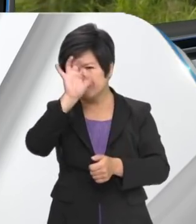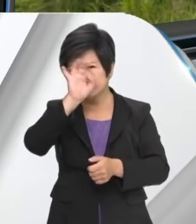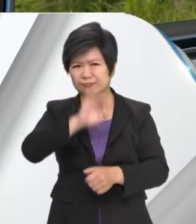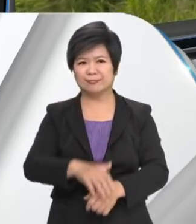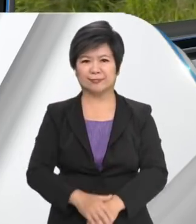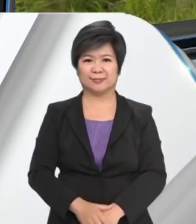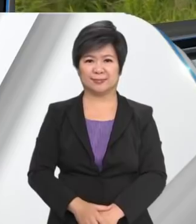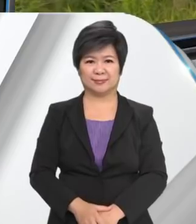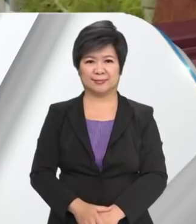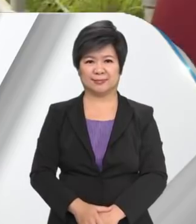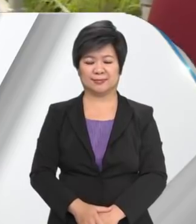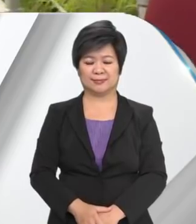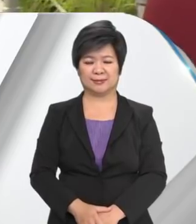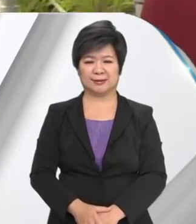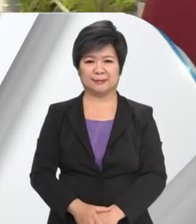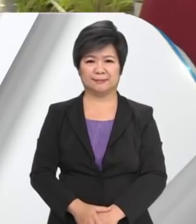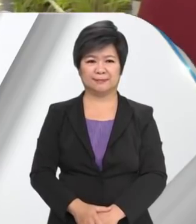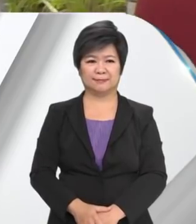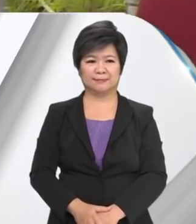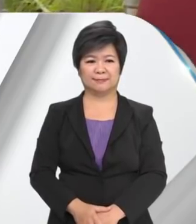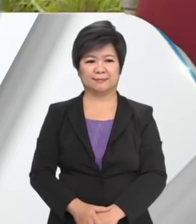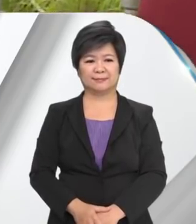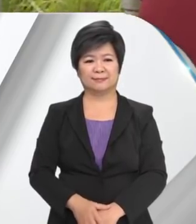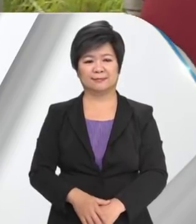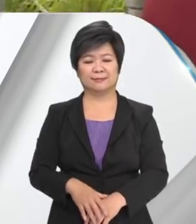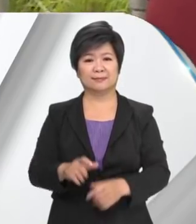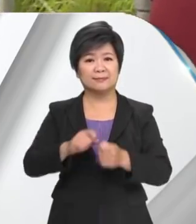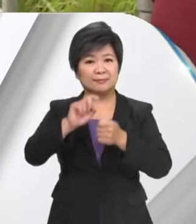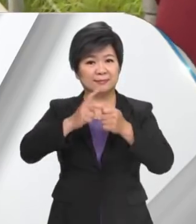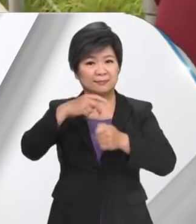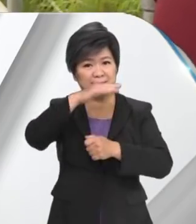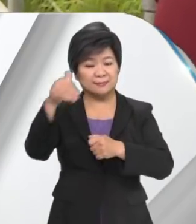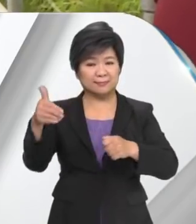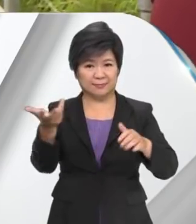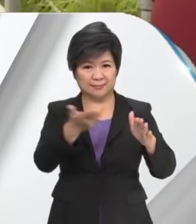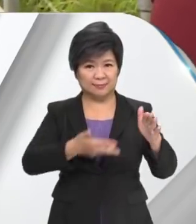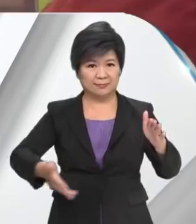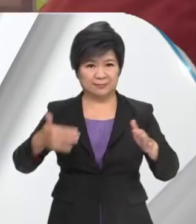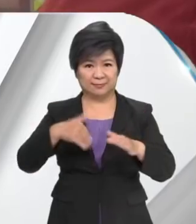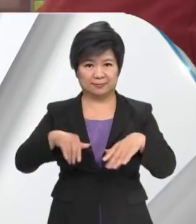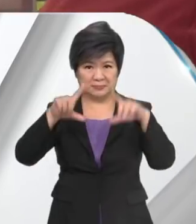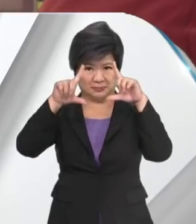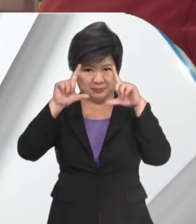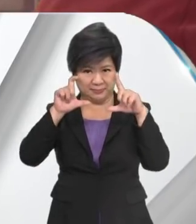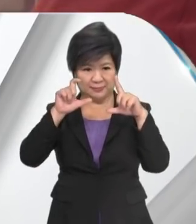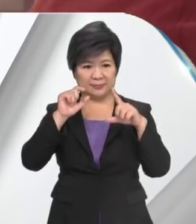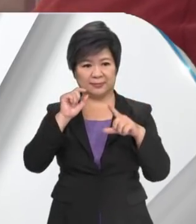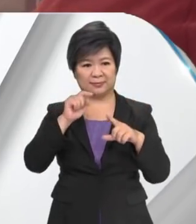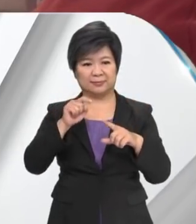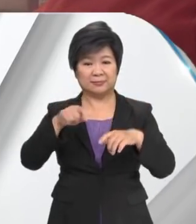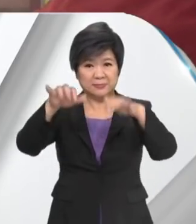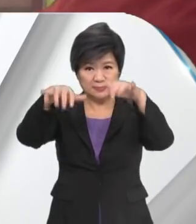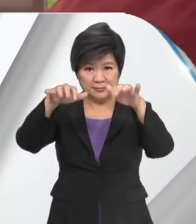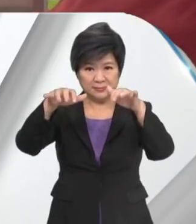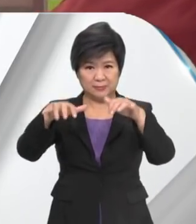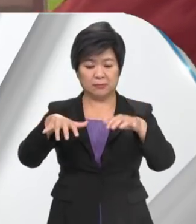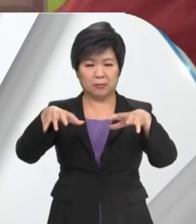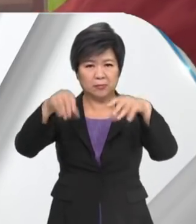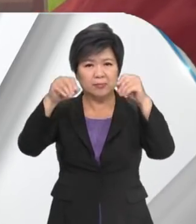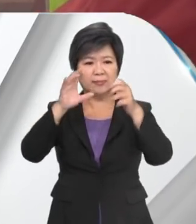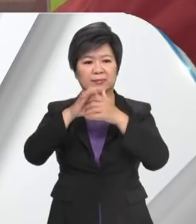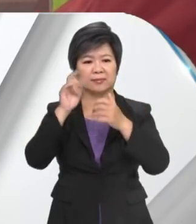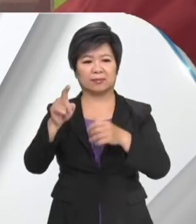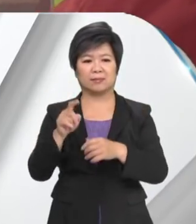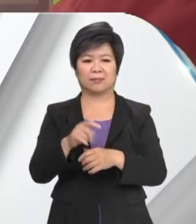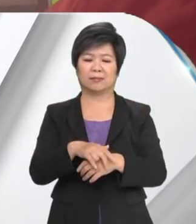的。 他做来到永福山水库，拿着翕相机翕相，沿着六股水沿沿的苗栗阿美山、